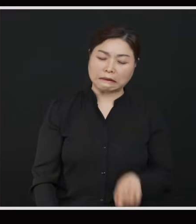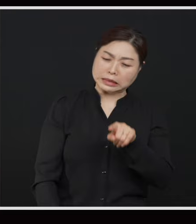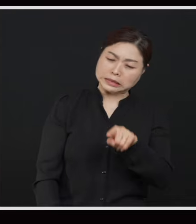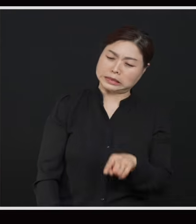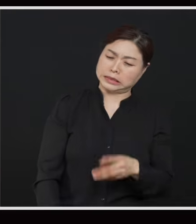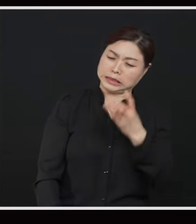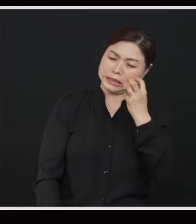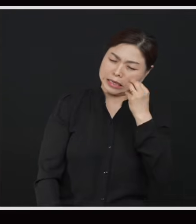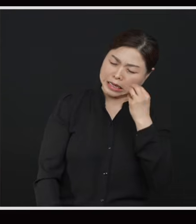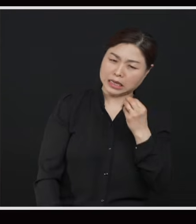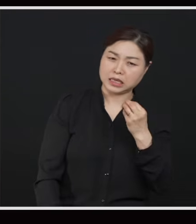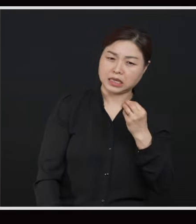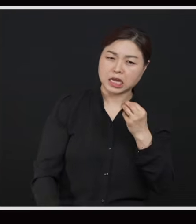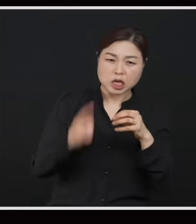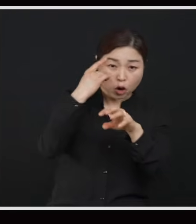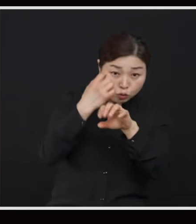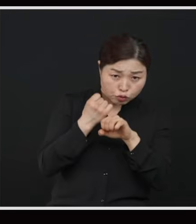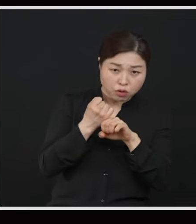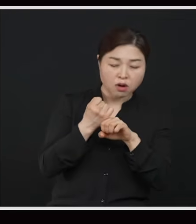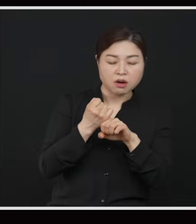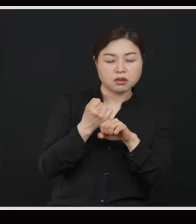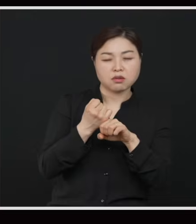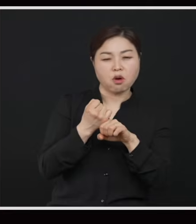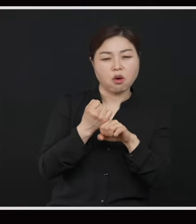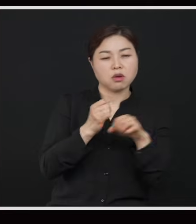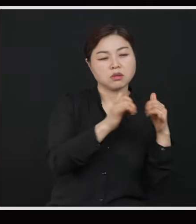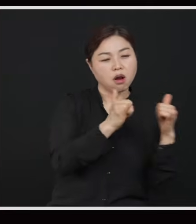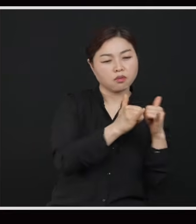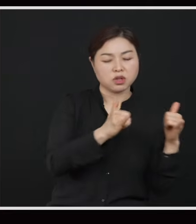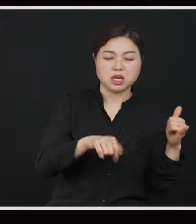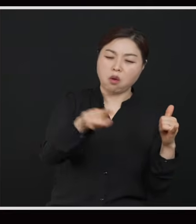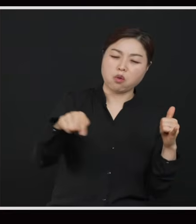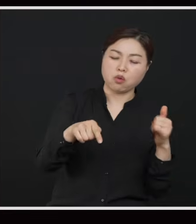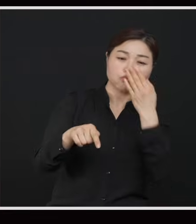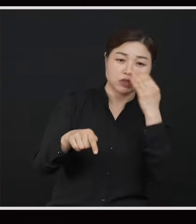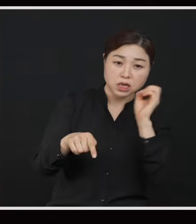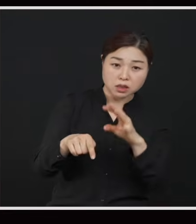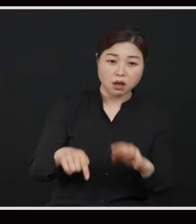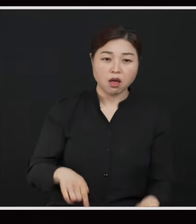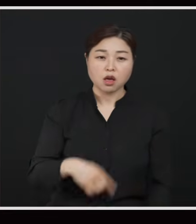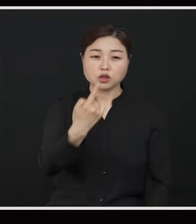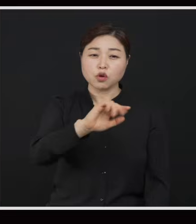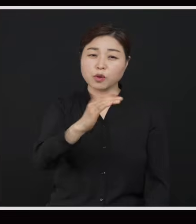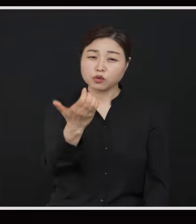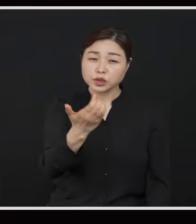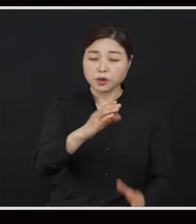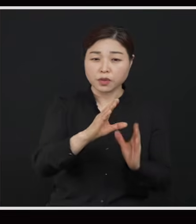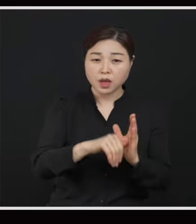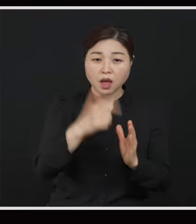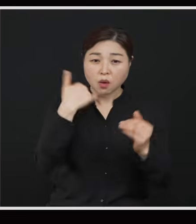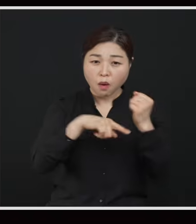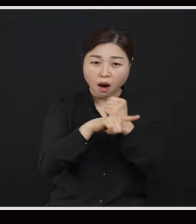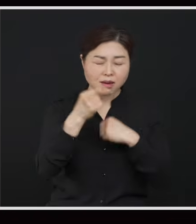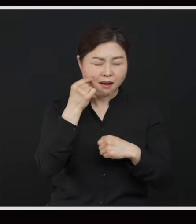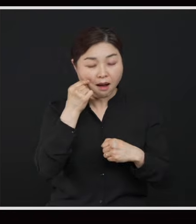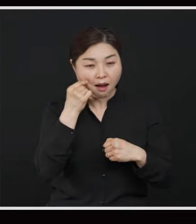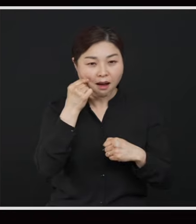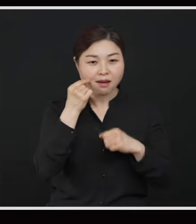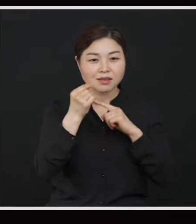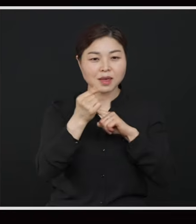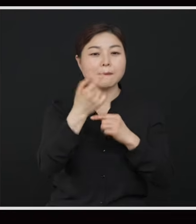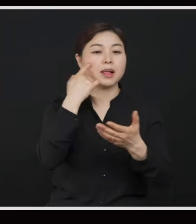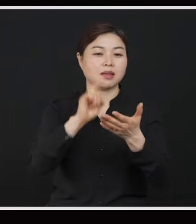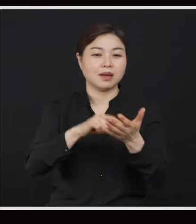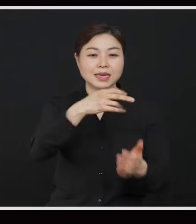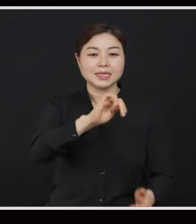이상한 실험도 다 있네 그래서 다들 무시를 했는데, 90년대 들어와 가지고 과학계 스타들이 탄생을 했습니다. 이게